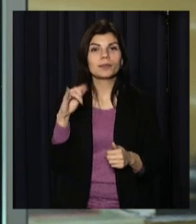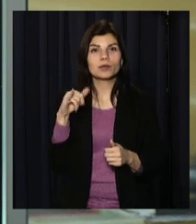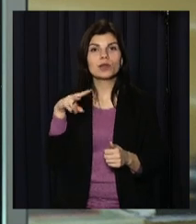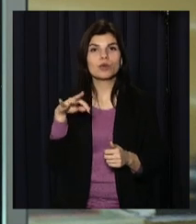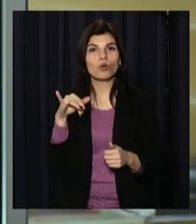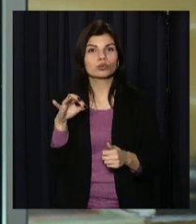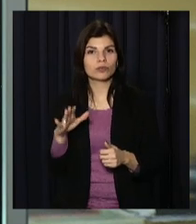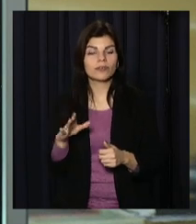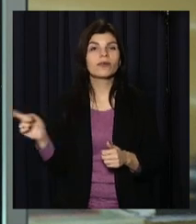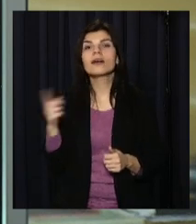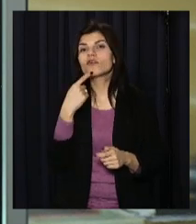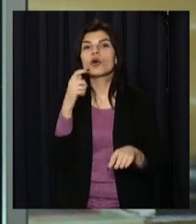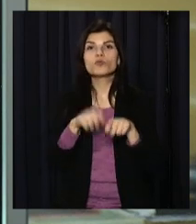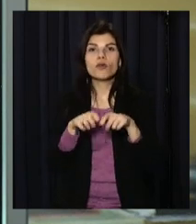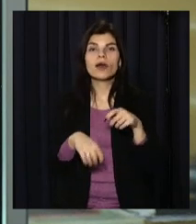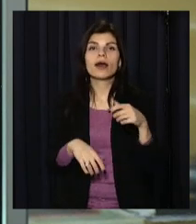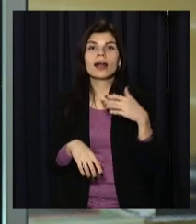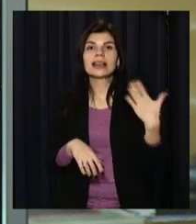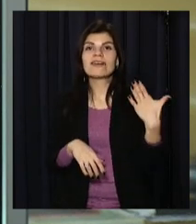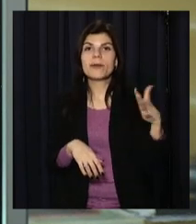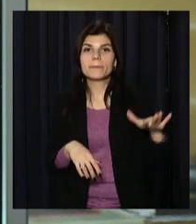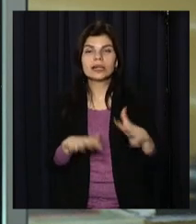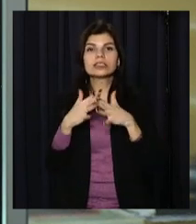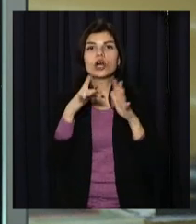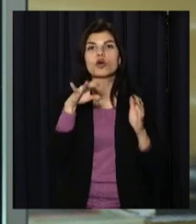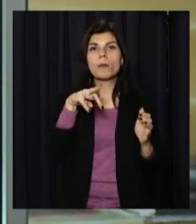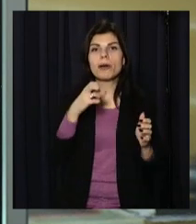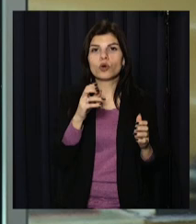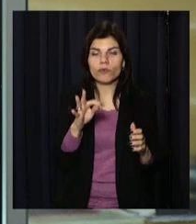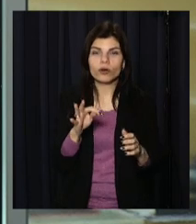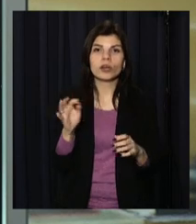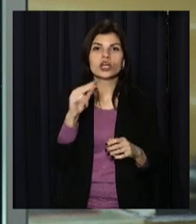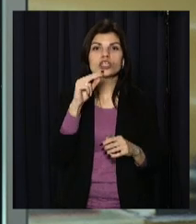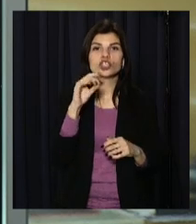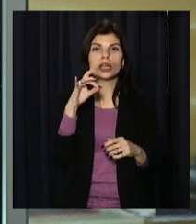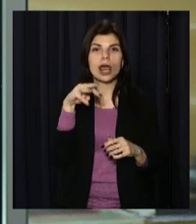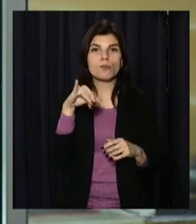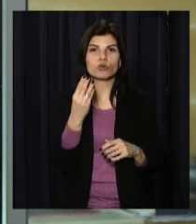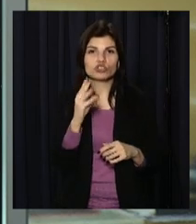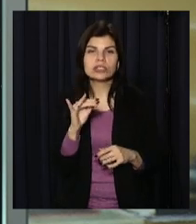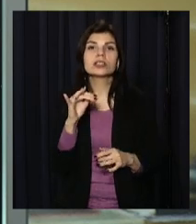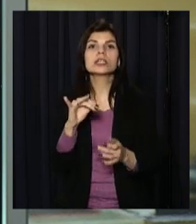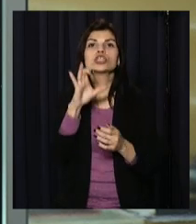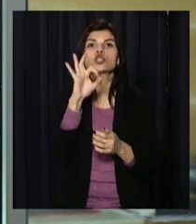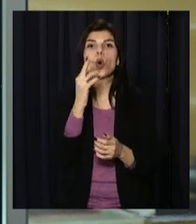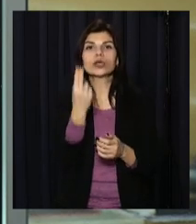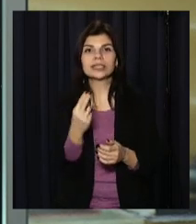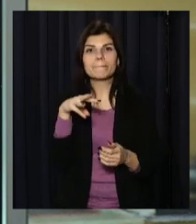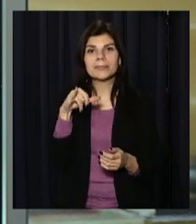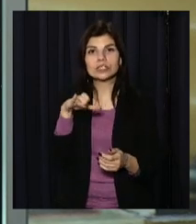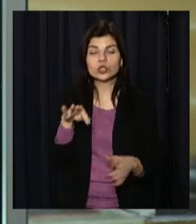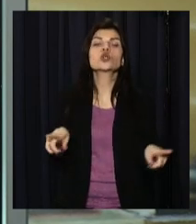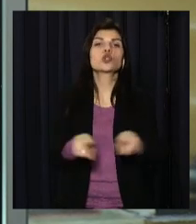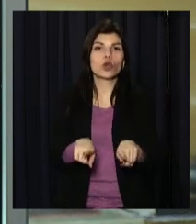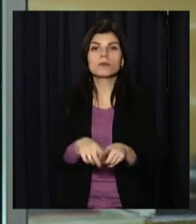представниками міськсвітла він перевірив Лівобережжя, селище Романкове, Черемушки, Соцмісто та інші райони. Подробиці у